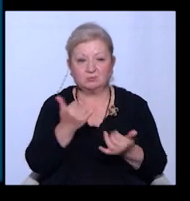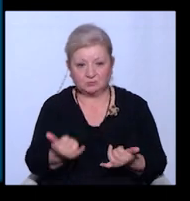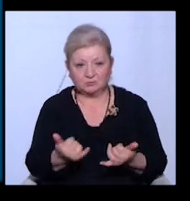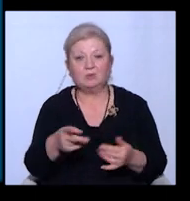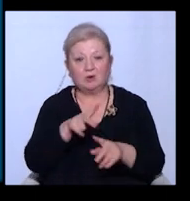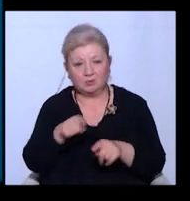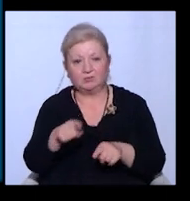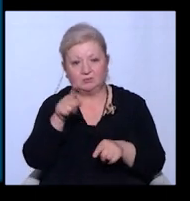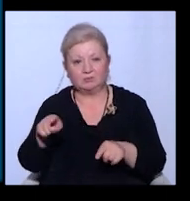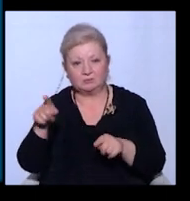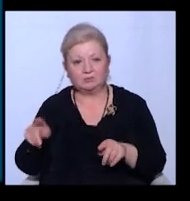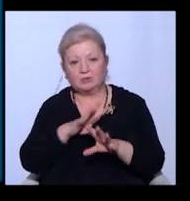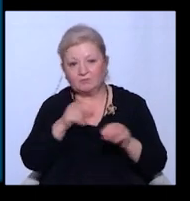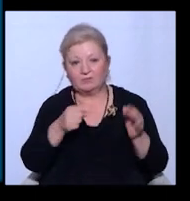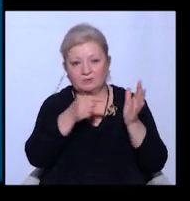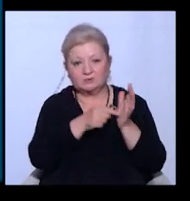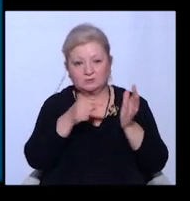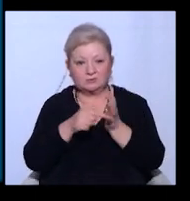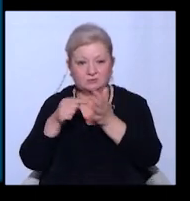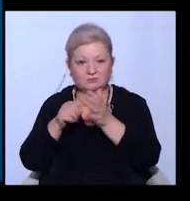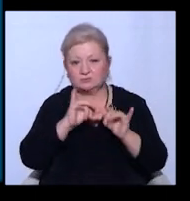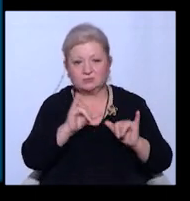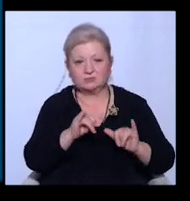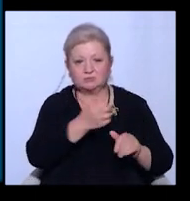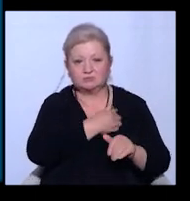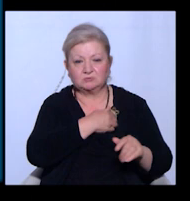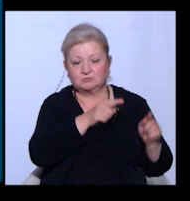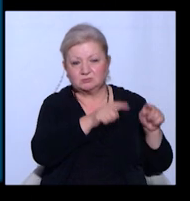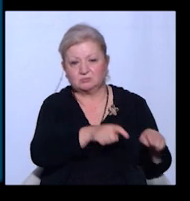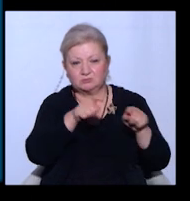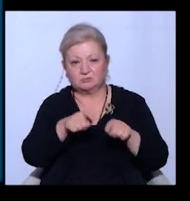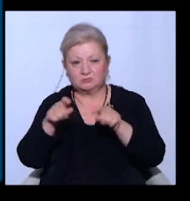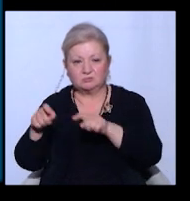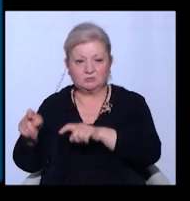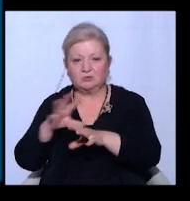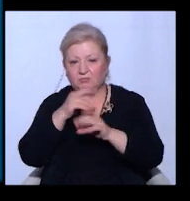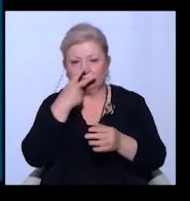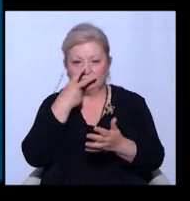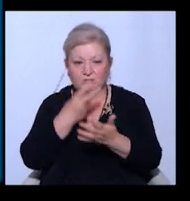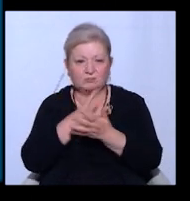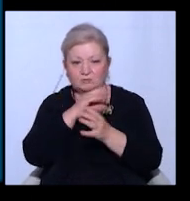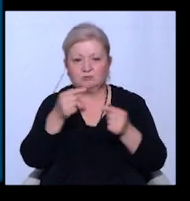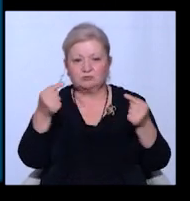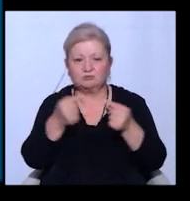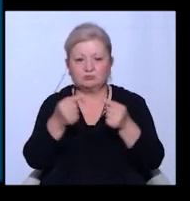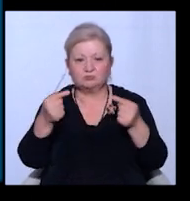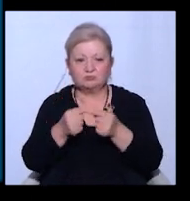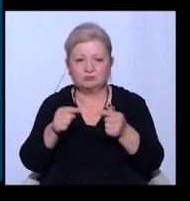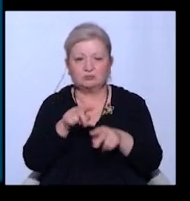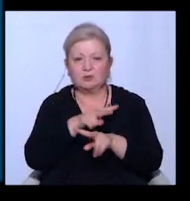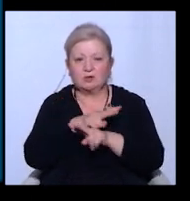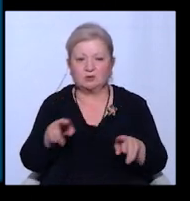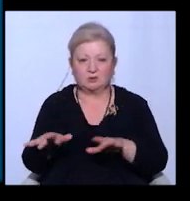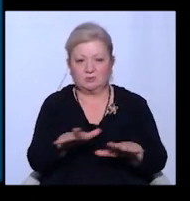დაემთხვა, აქაც, აქაც. ყველა წერტილში, სადაც არ უნდა გადავაადგილოთ ეს, დავინახავთ, რომ